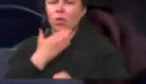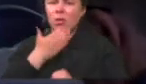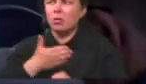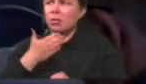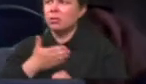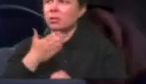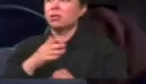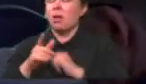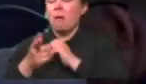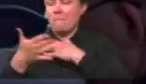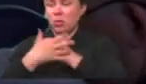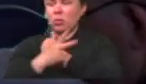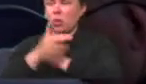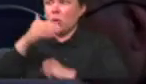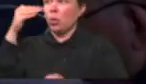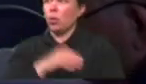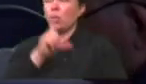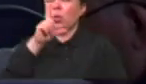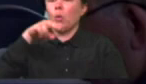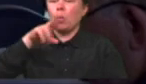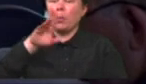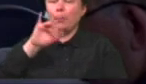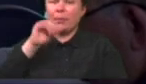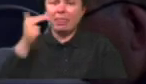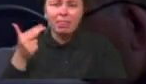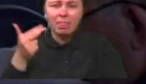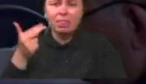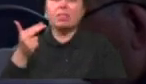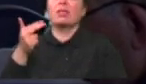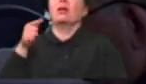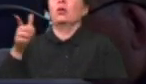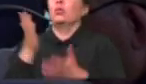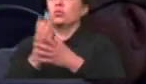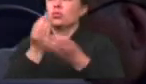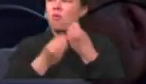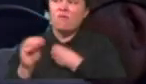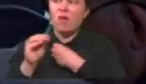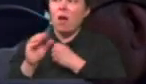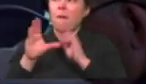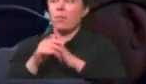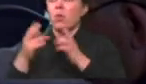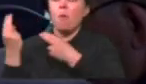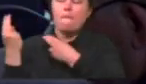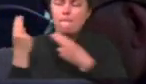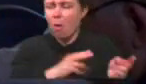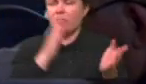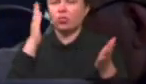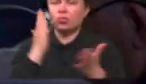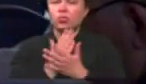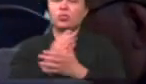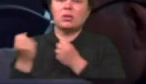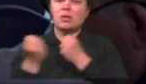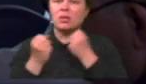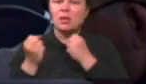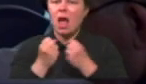prawie 80-tysięczny Lubin. Na szczęście do większości tych miast kolej, ponownie transport publiczny, w tym